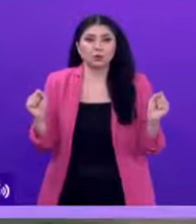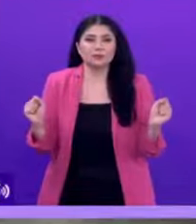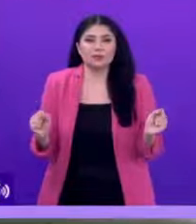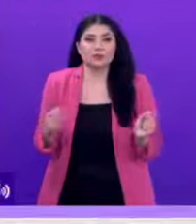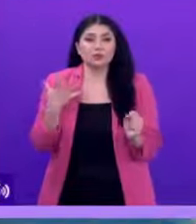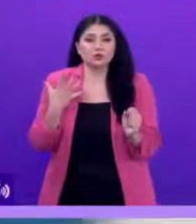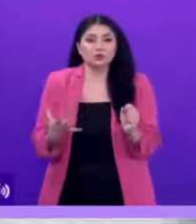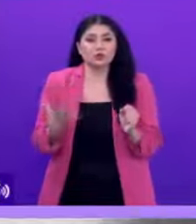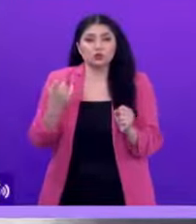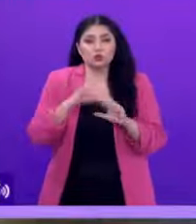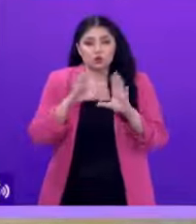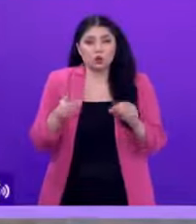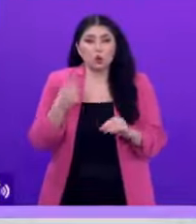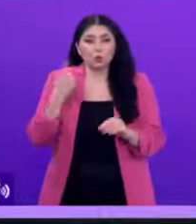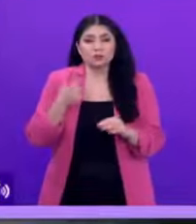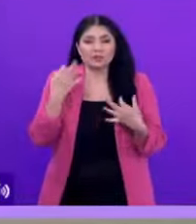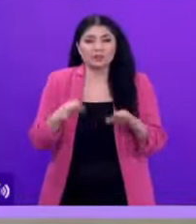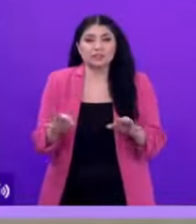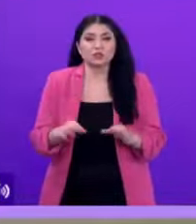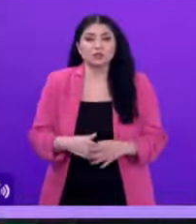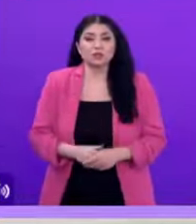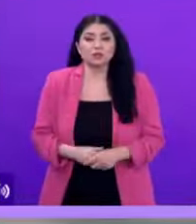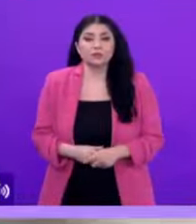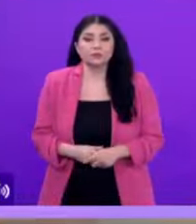cei 110,